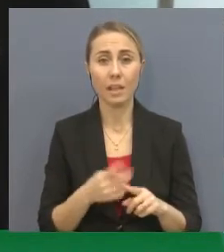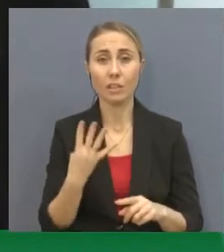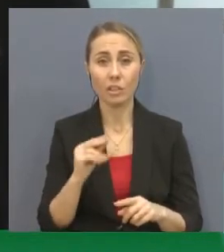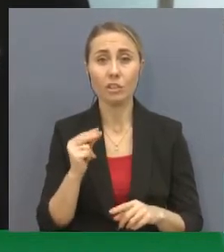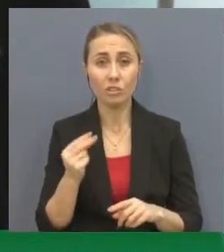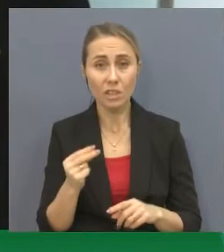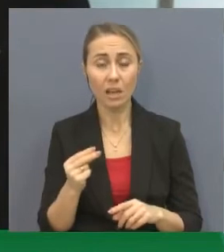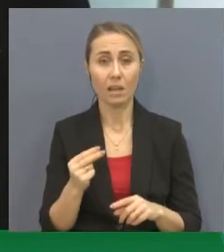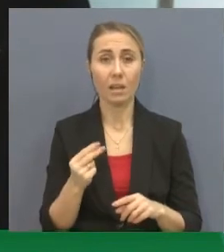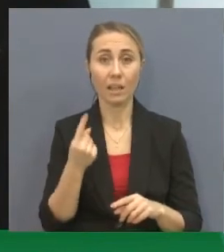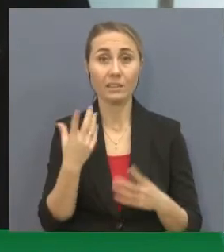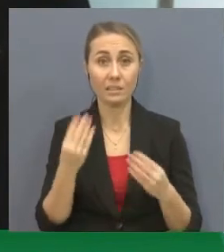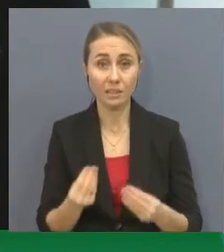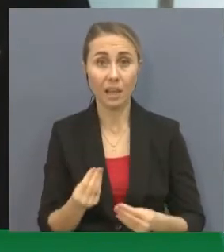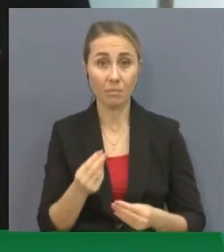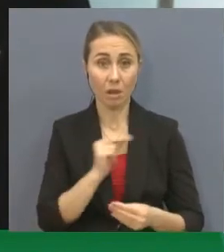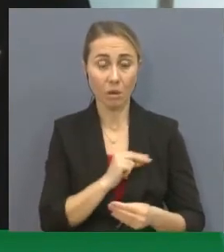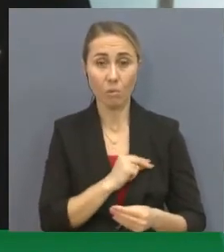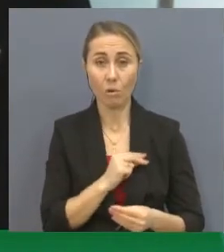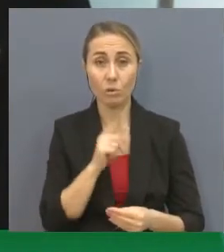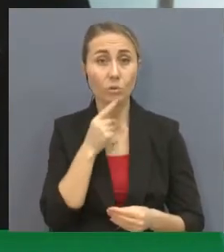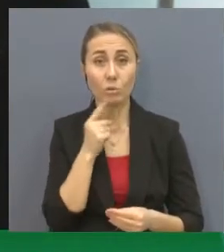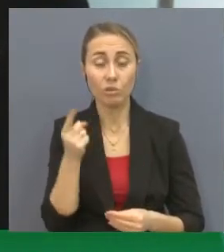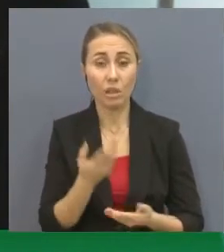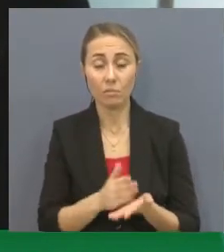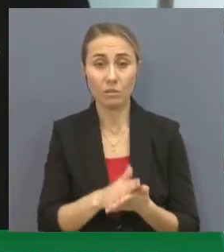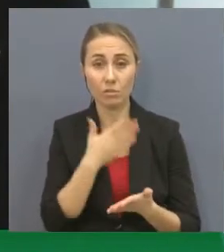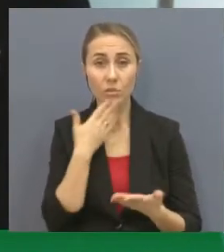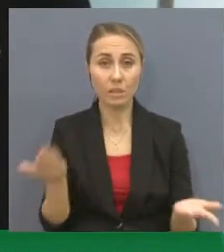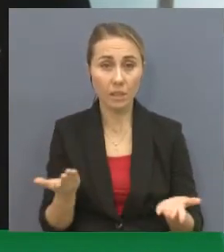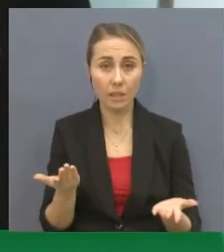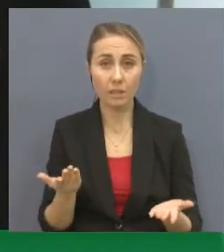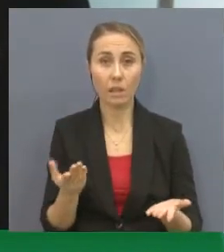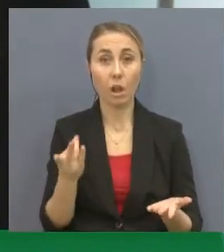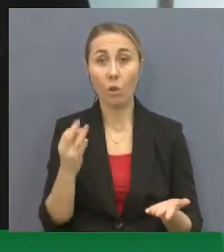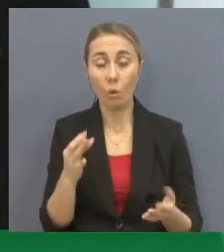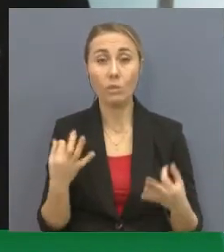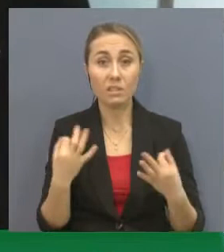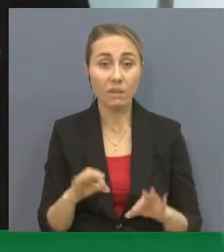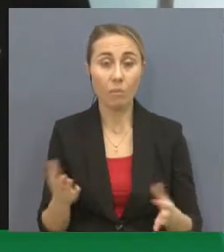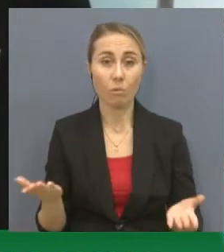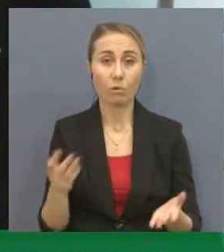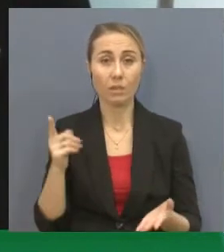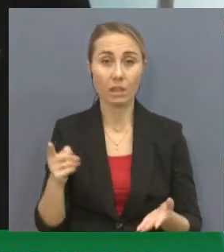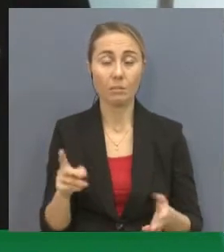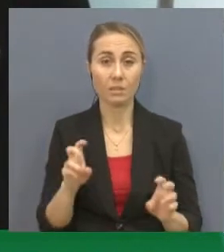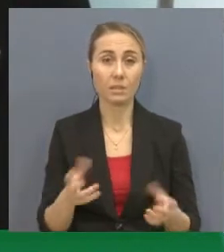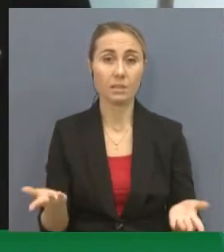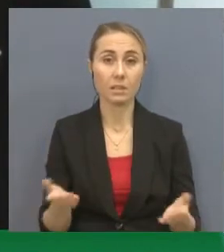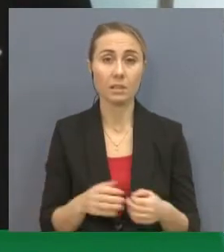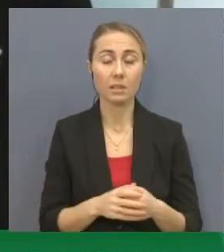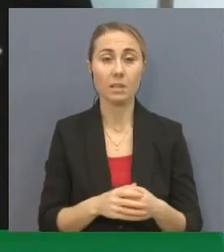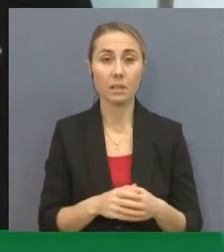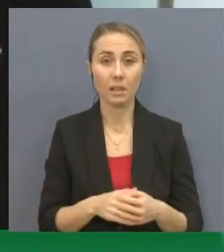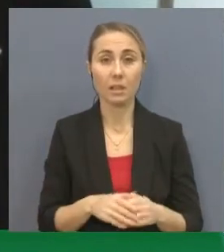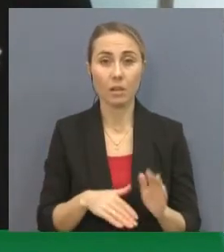часа и там ничего сложного нет лучше того если вот работать